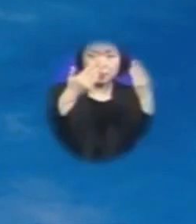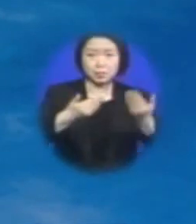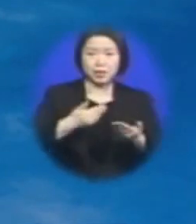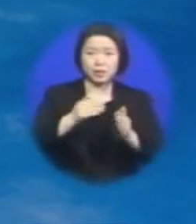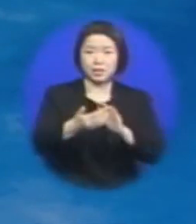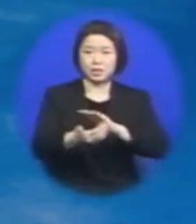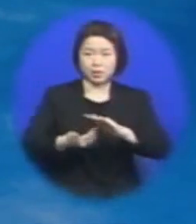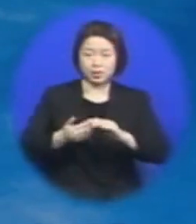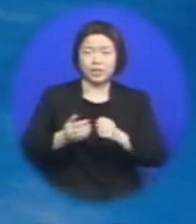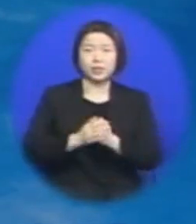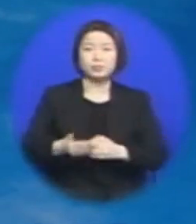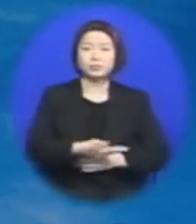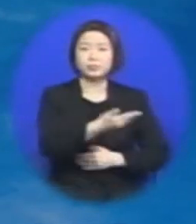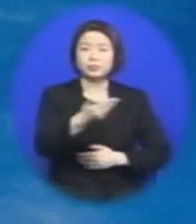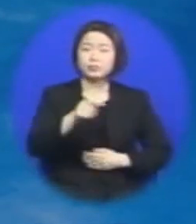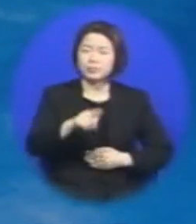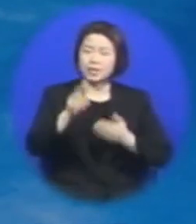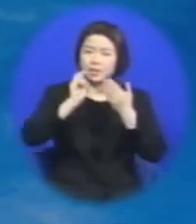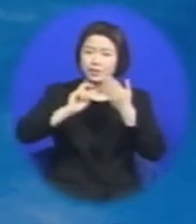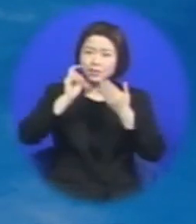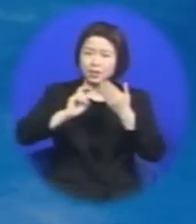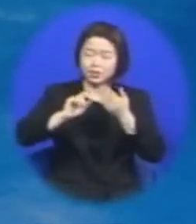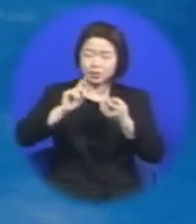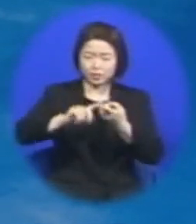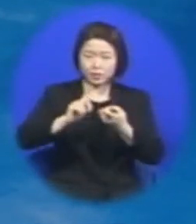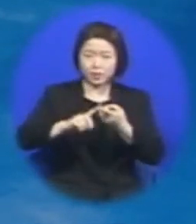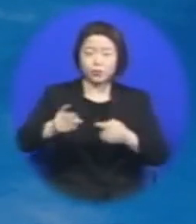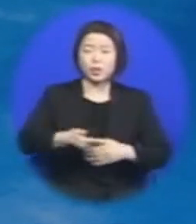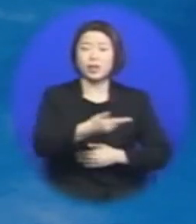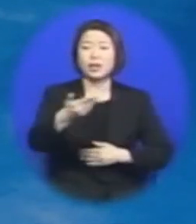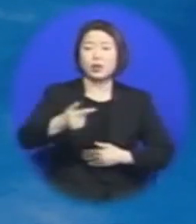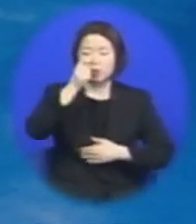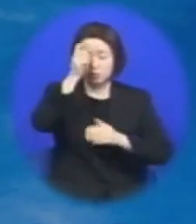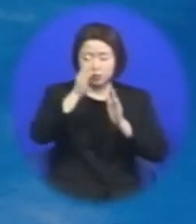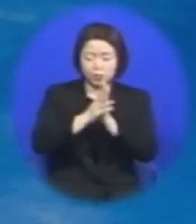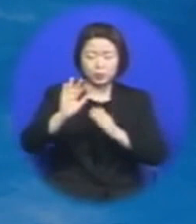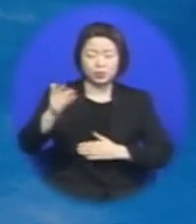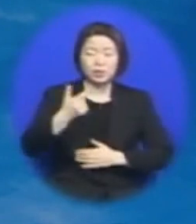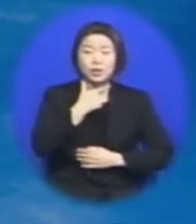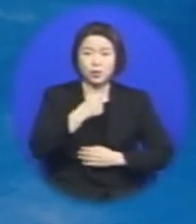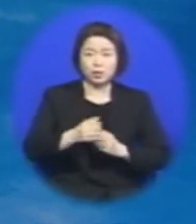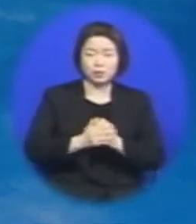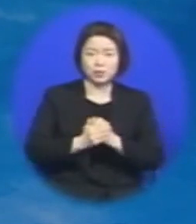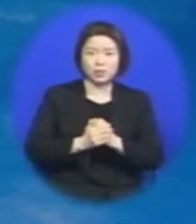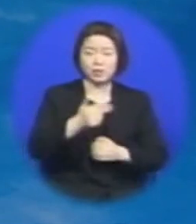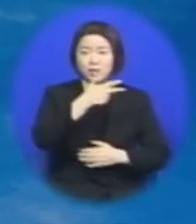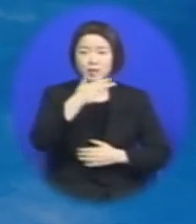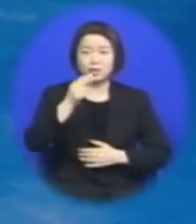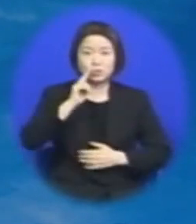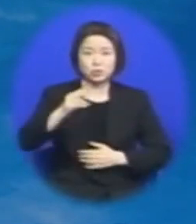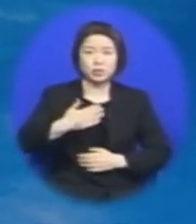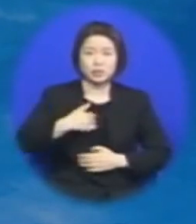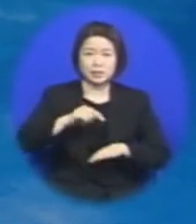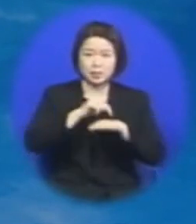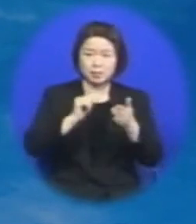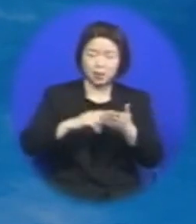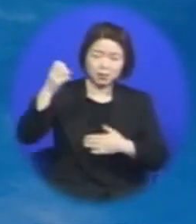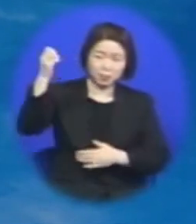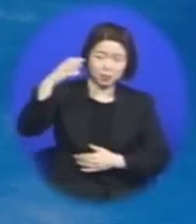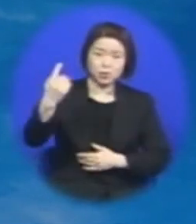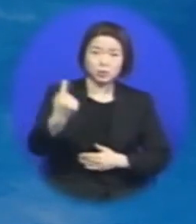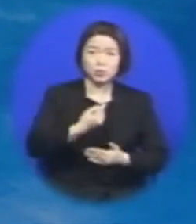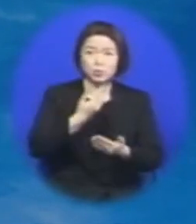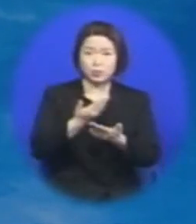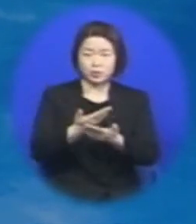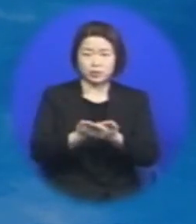전에 여러분이 찬송 그대로가 여러분의 기도가 되기를 원합니다 주여 제 마음에 빛으로 오소서